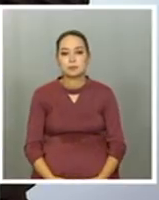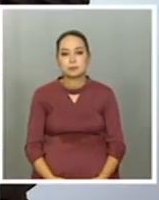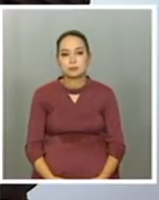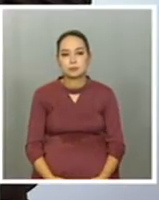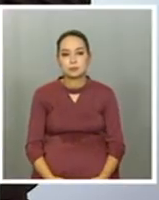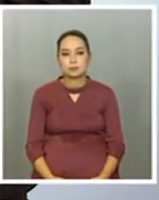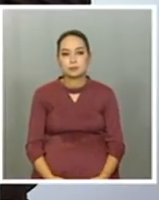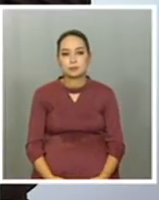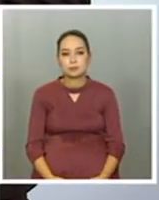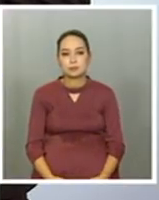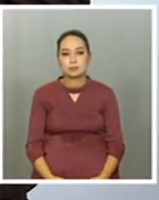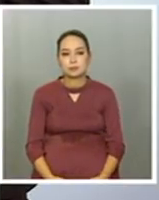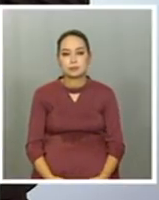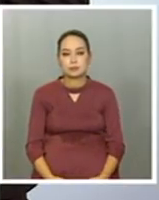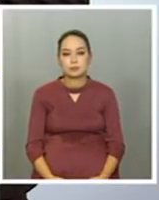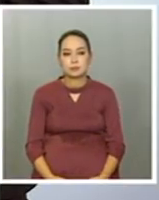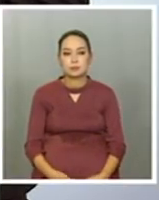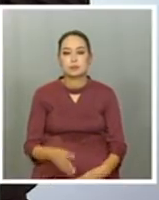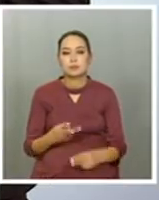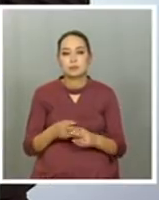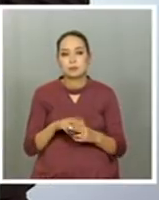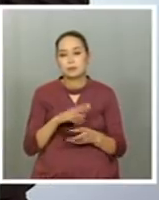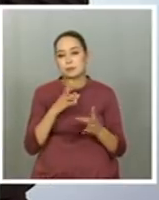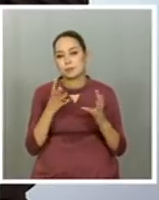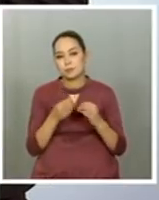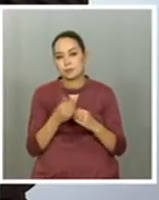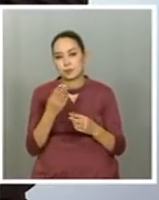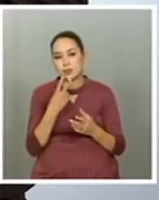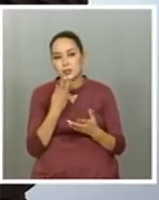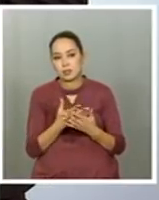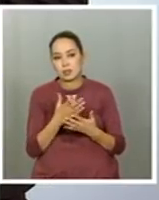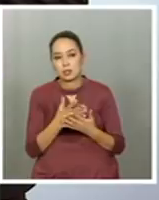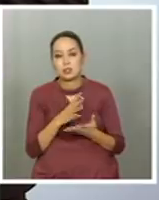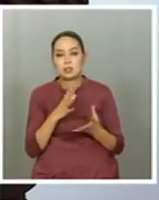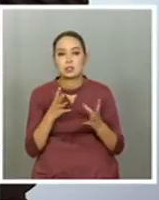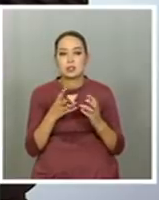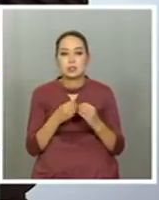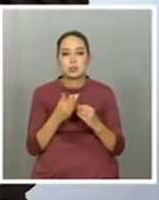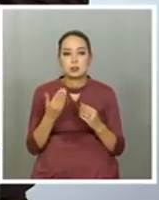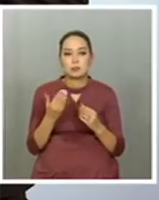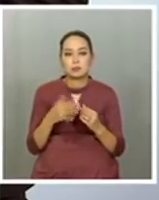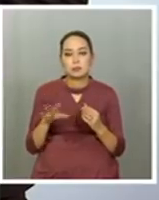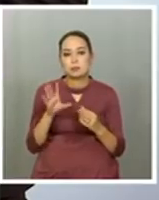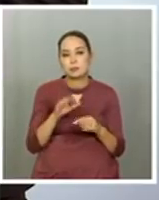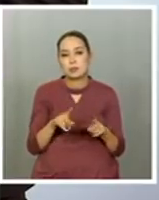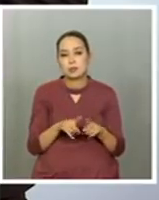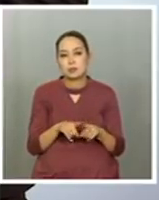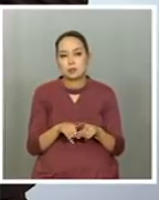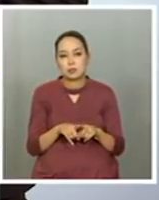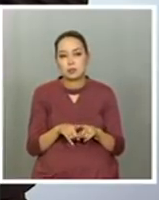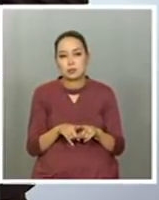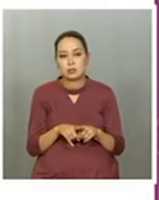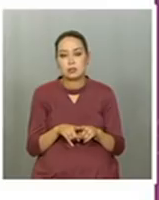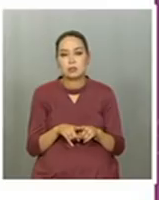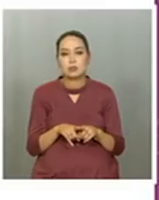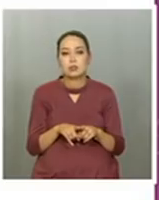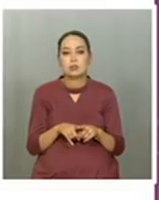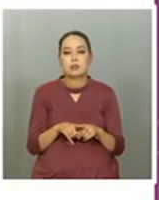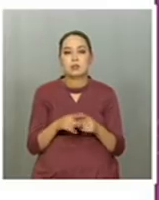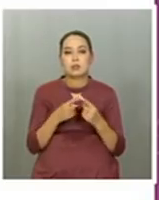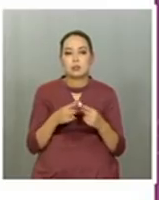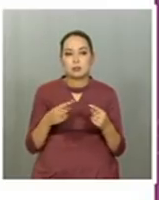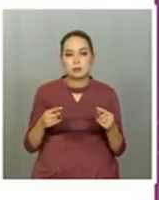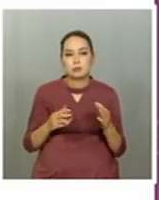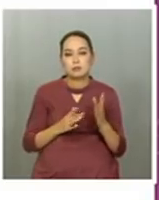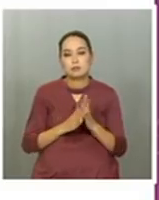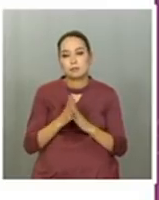Яғни бұл өсімнің төмендеу себептерінің бірі жалпы жанатын пайдалық қазба жататын, яғни шикі мұнайды өндіру көлемінің